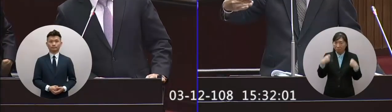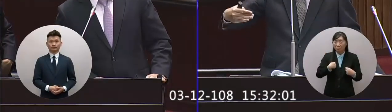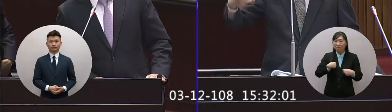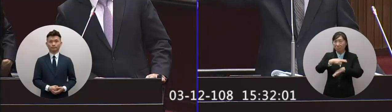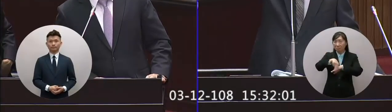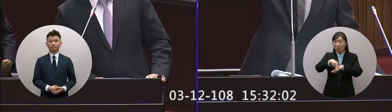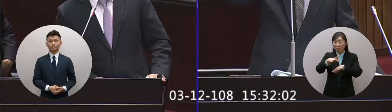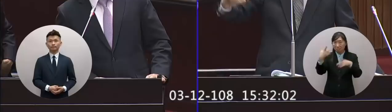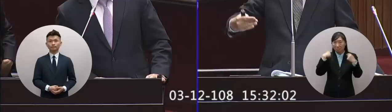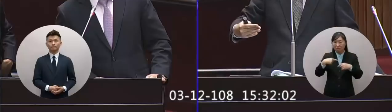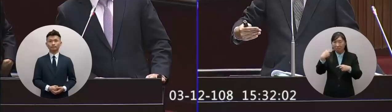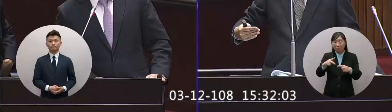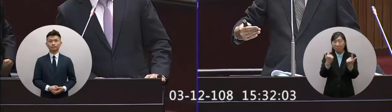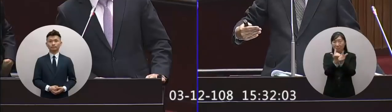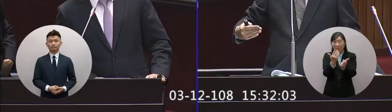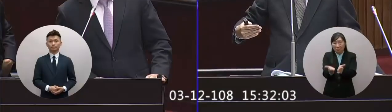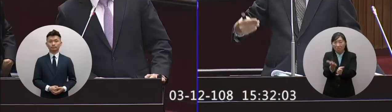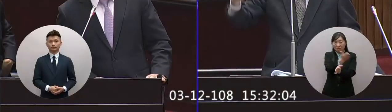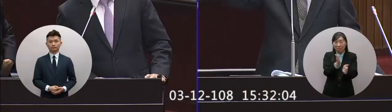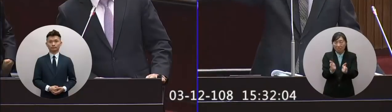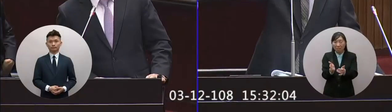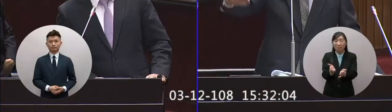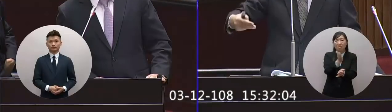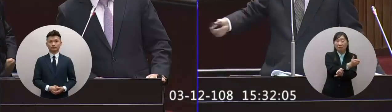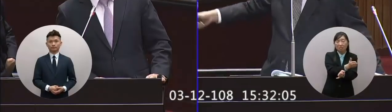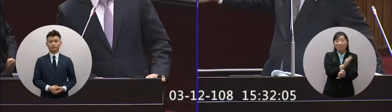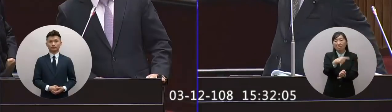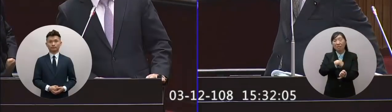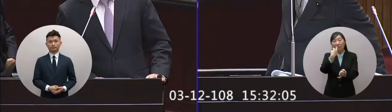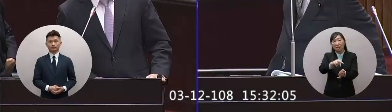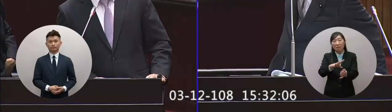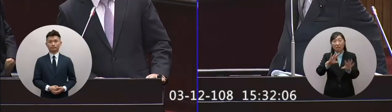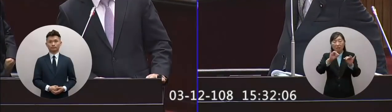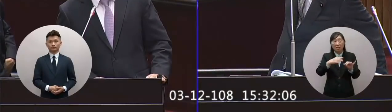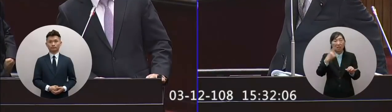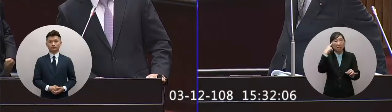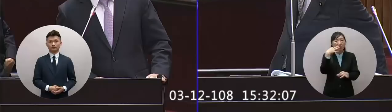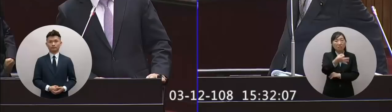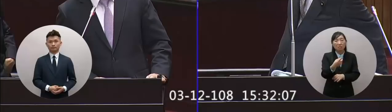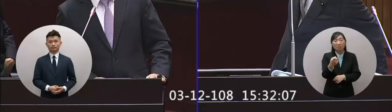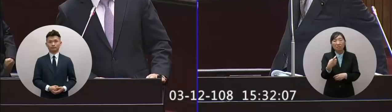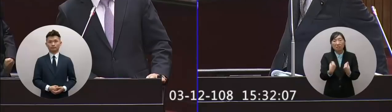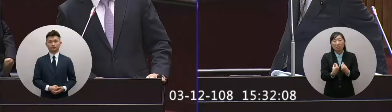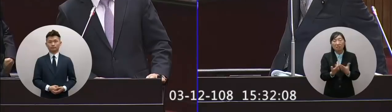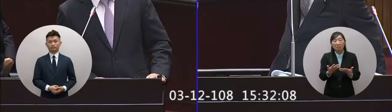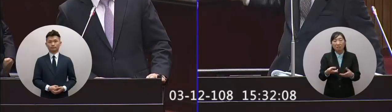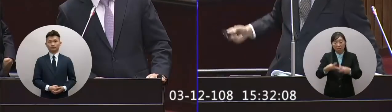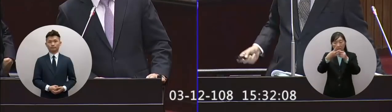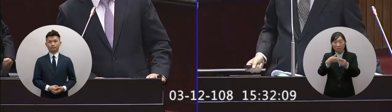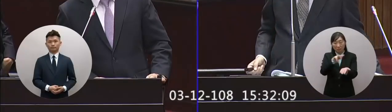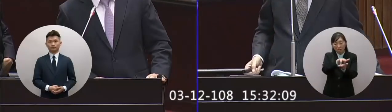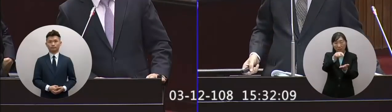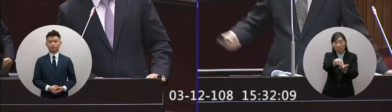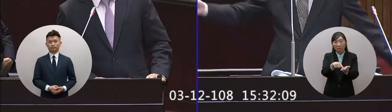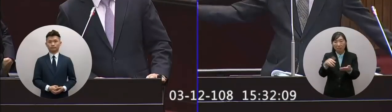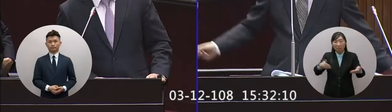经规划的地方又往北移，啊，现在光征收土地遥遥无期啊。我们第三跑道到底要哪时候才能